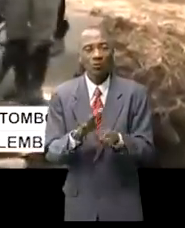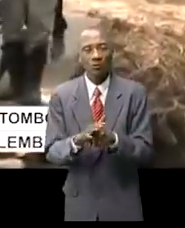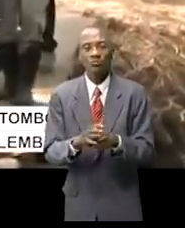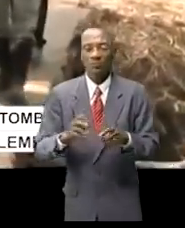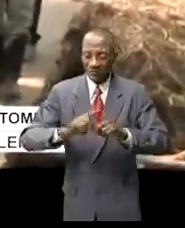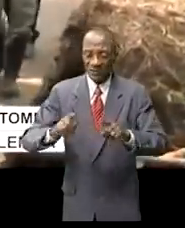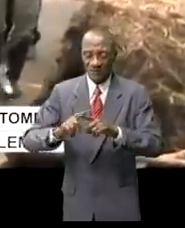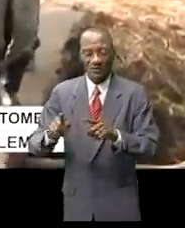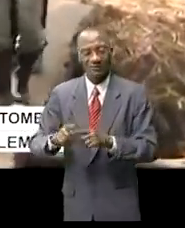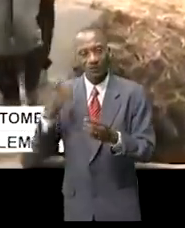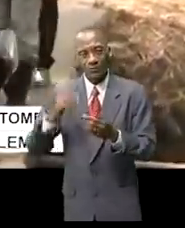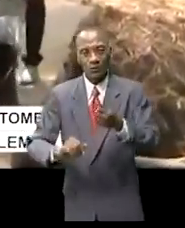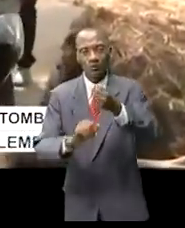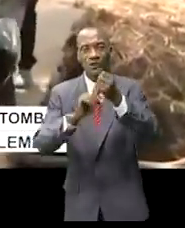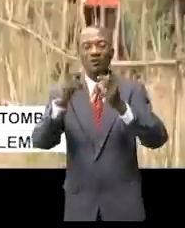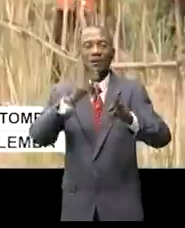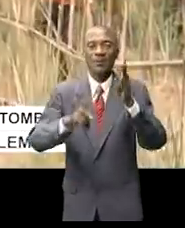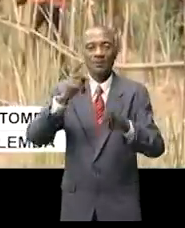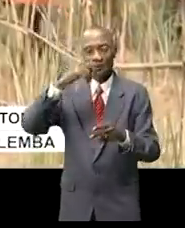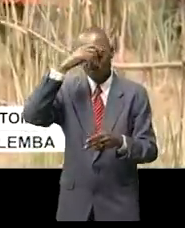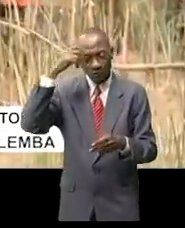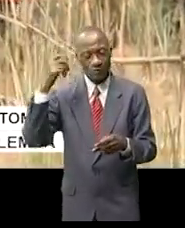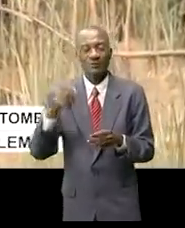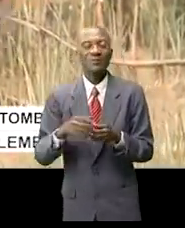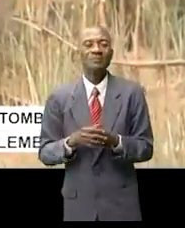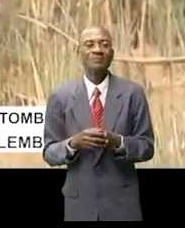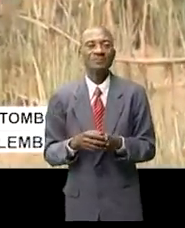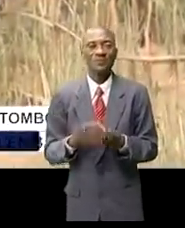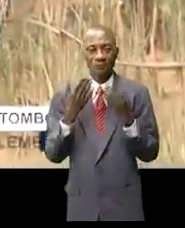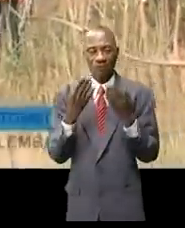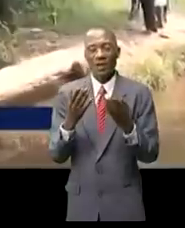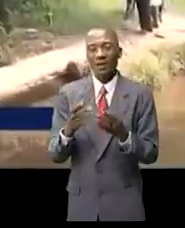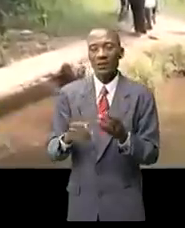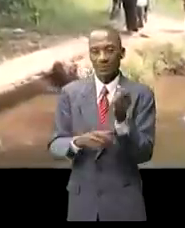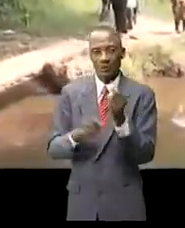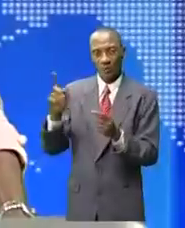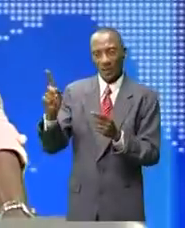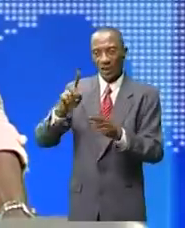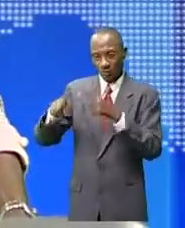de tristesse peuvent toujours emboîter l'action de ses fils de Bulungu.